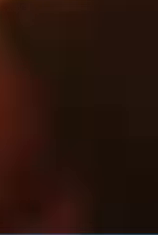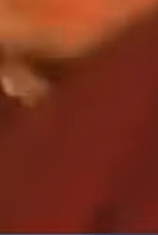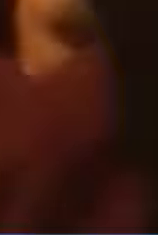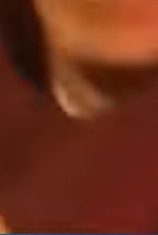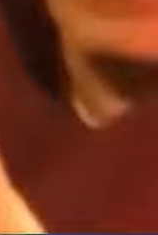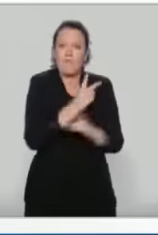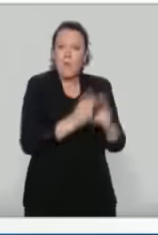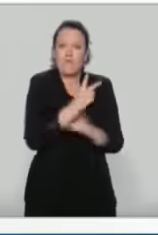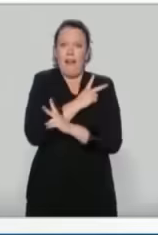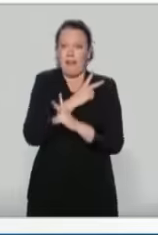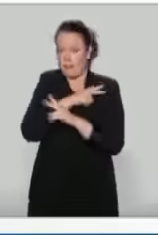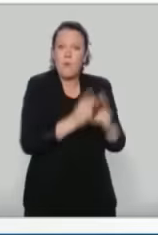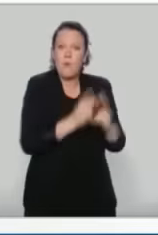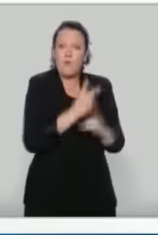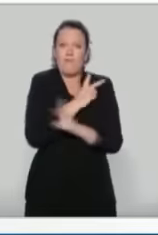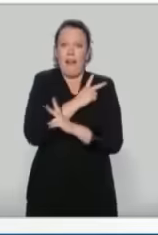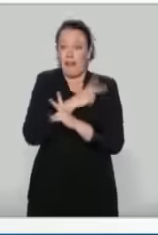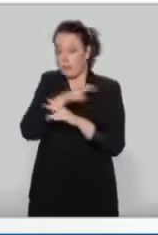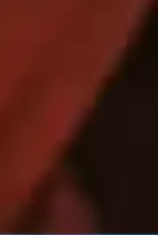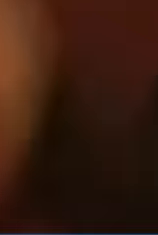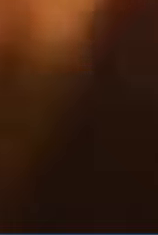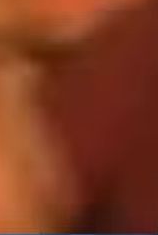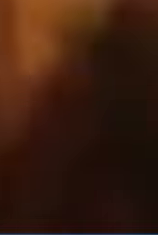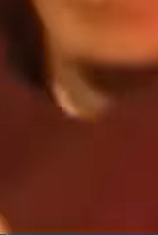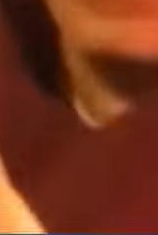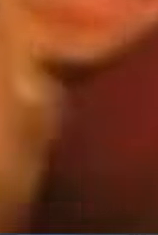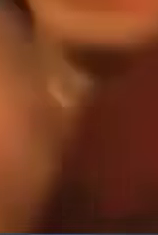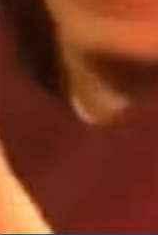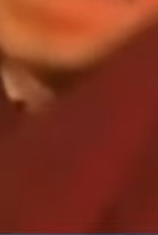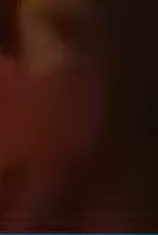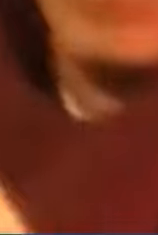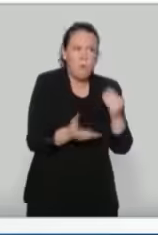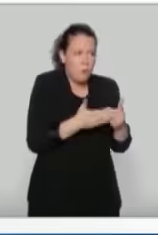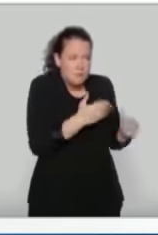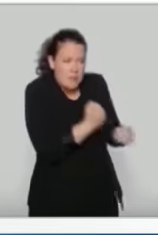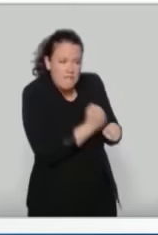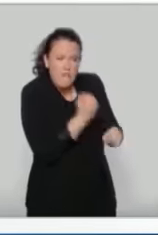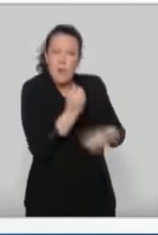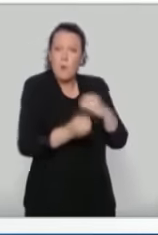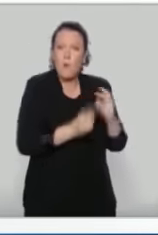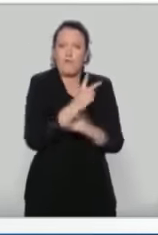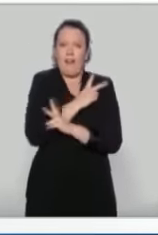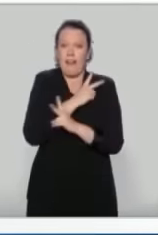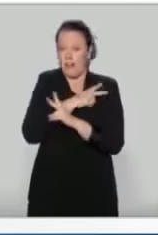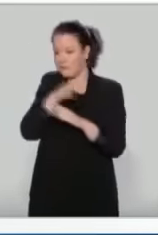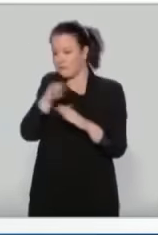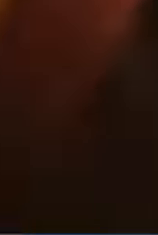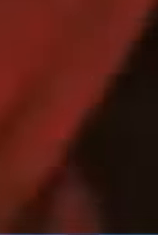Vous m'emmerdez. Vaccinez. Vous m'emmerdez. Faites-vous.